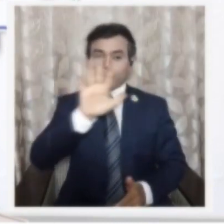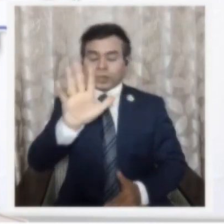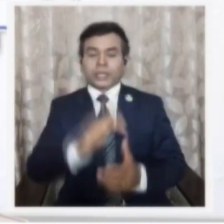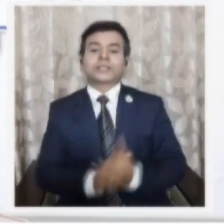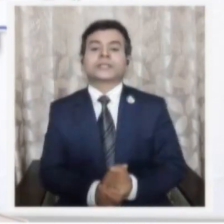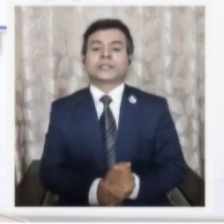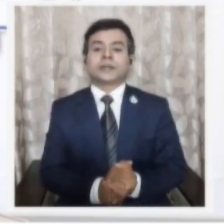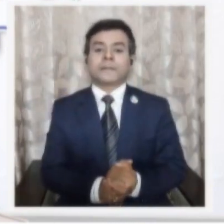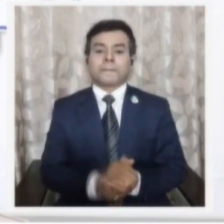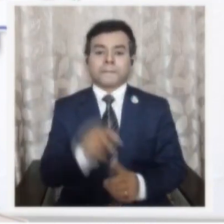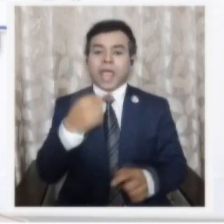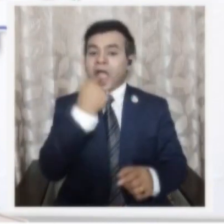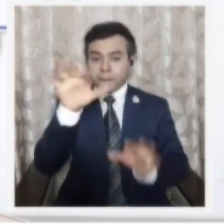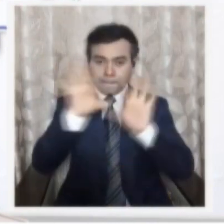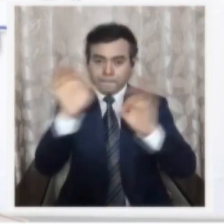পরীক্ষা হয়েছে